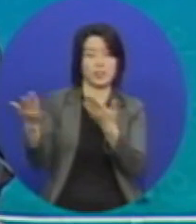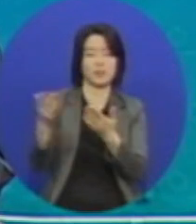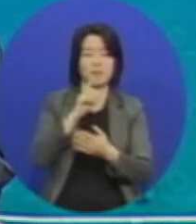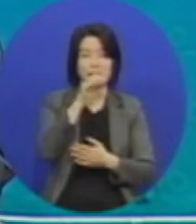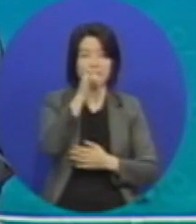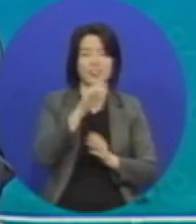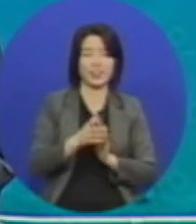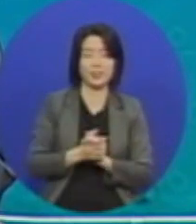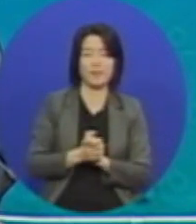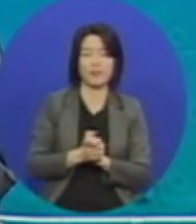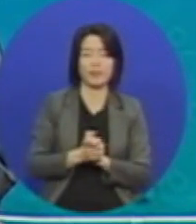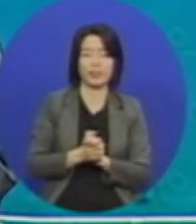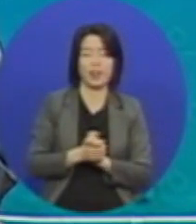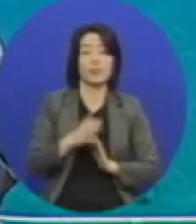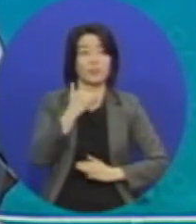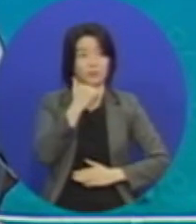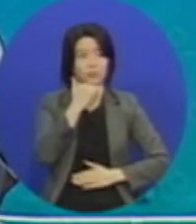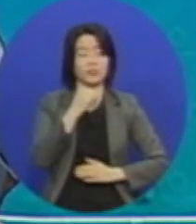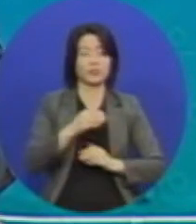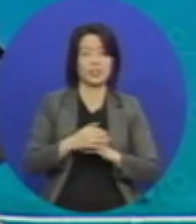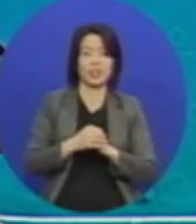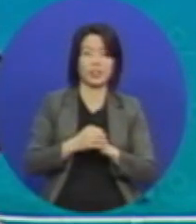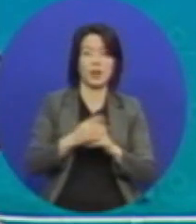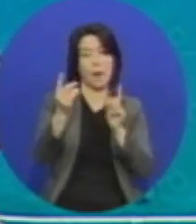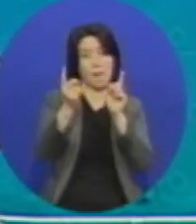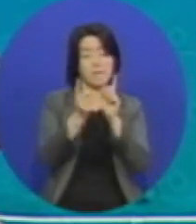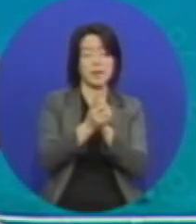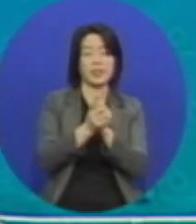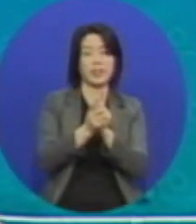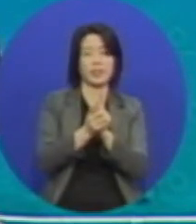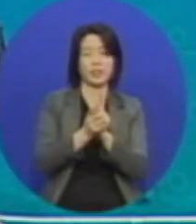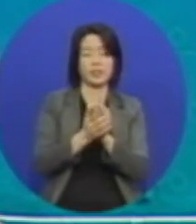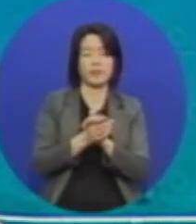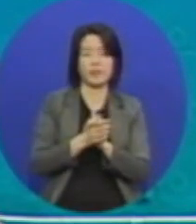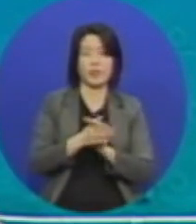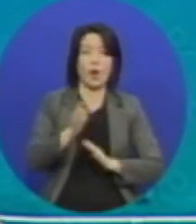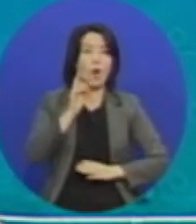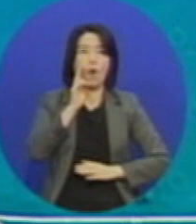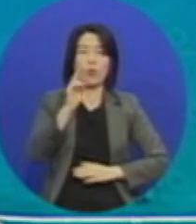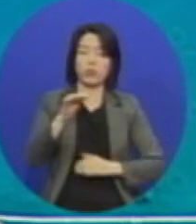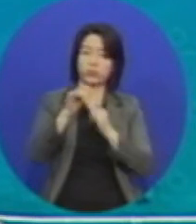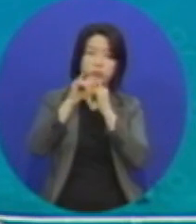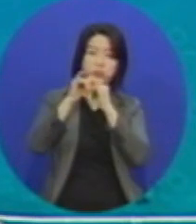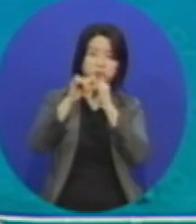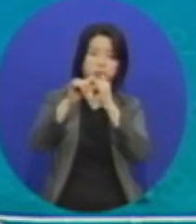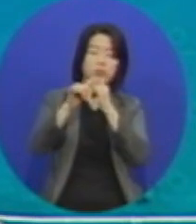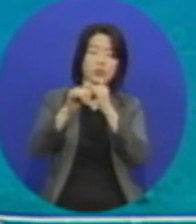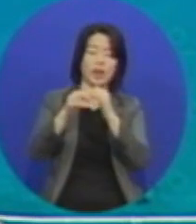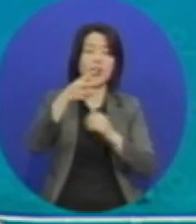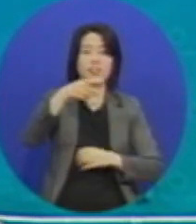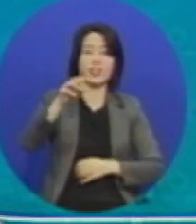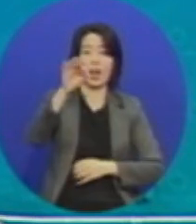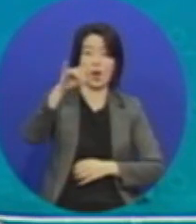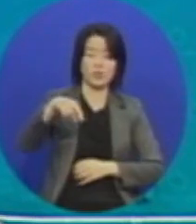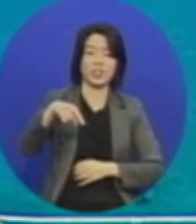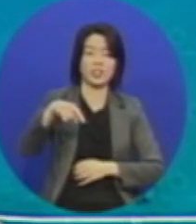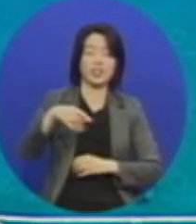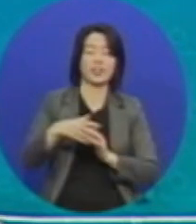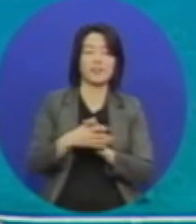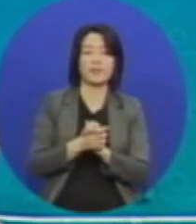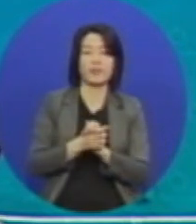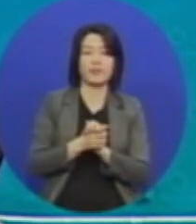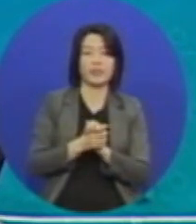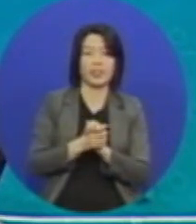드려요 왠지 기다리고 아 만났는데 너무 너무 훌륭한 4일 감히 드려요